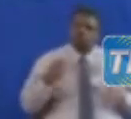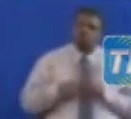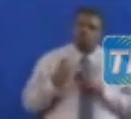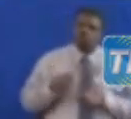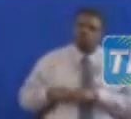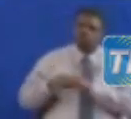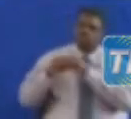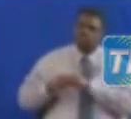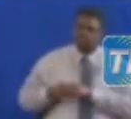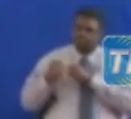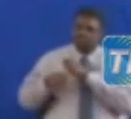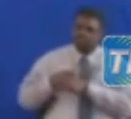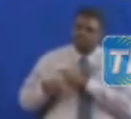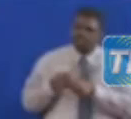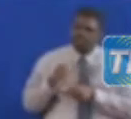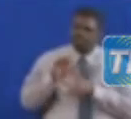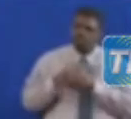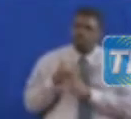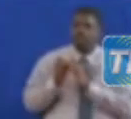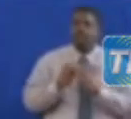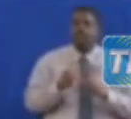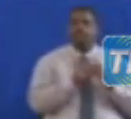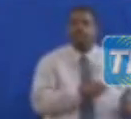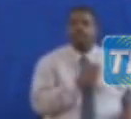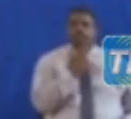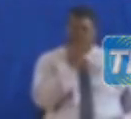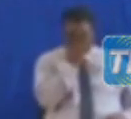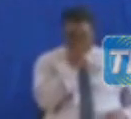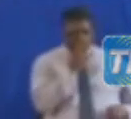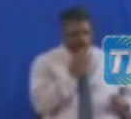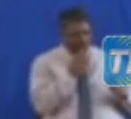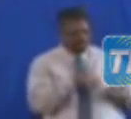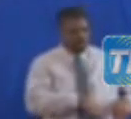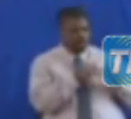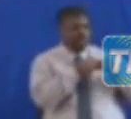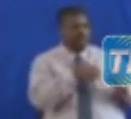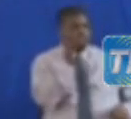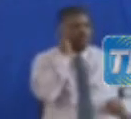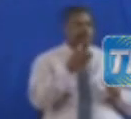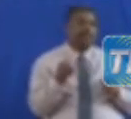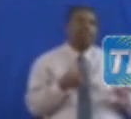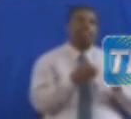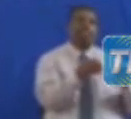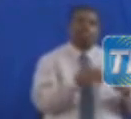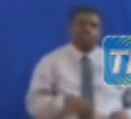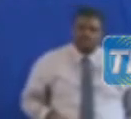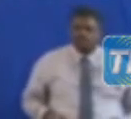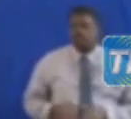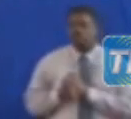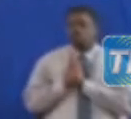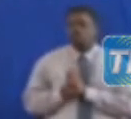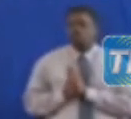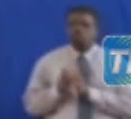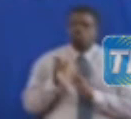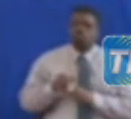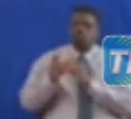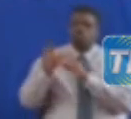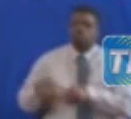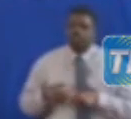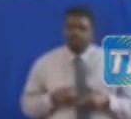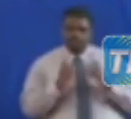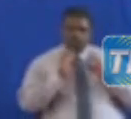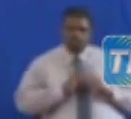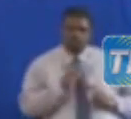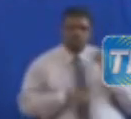katika utekelezaji wa miradi na programu mbalimbali katika mamlaka za serikali za mitaa. Niwashukuru wabunge na madiwani pia